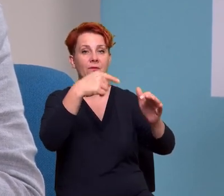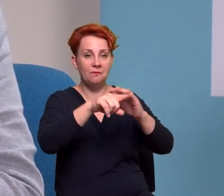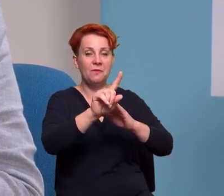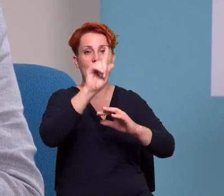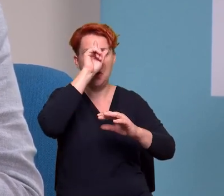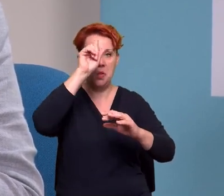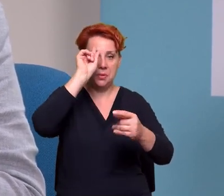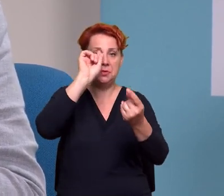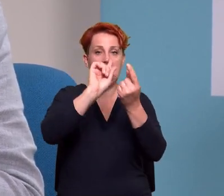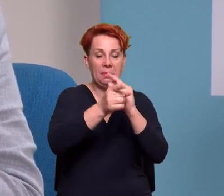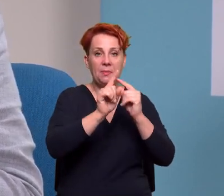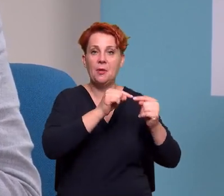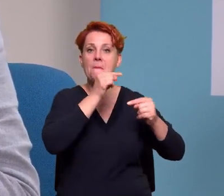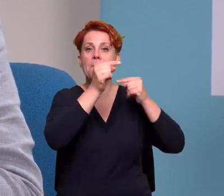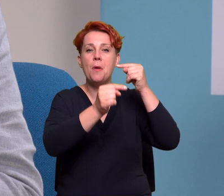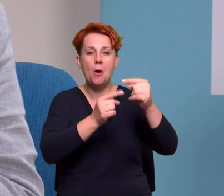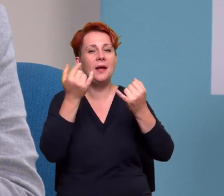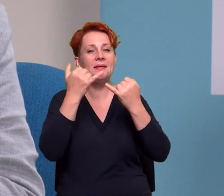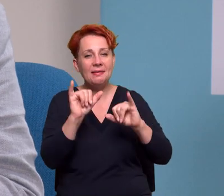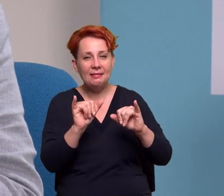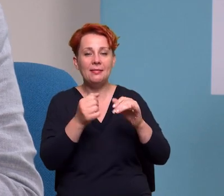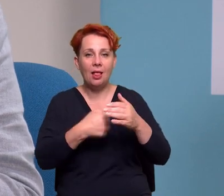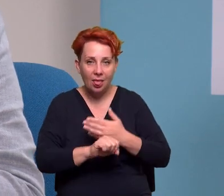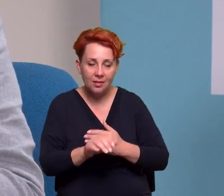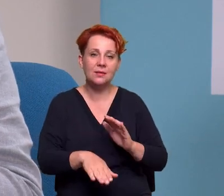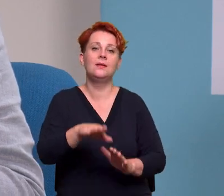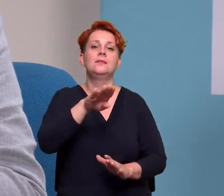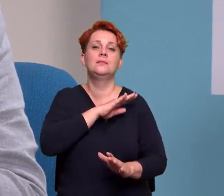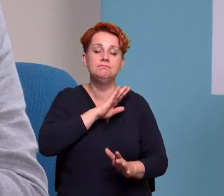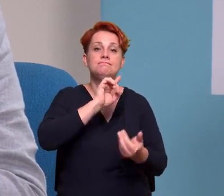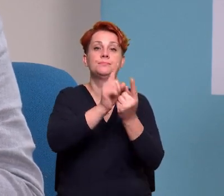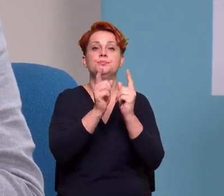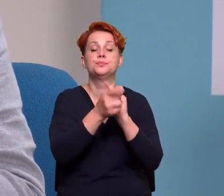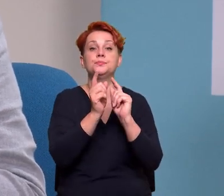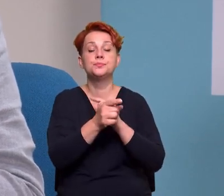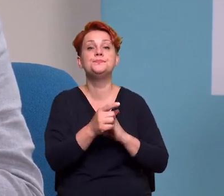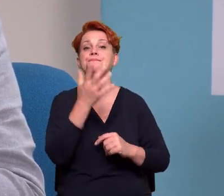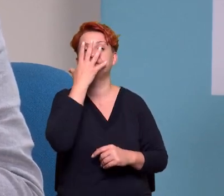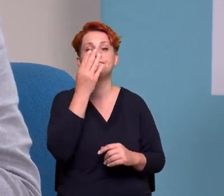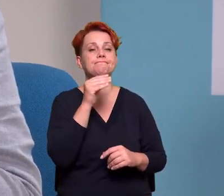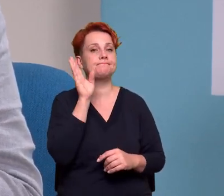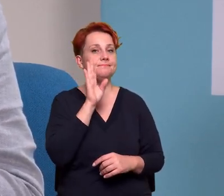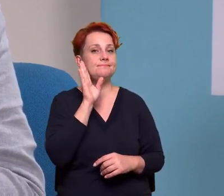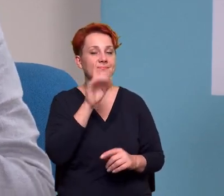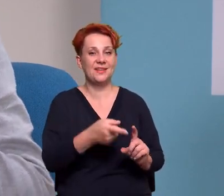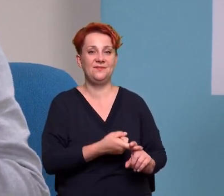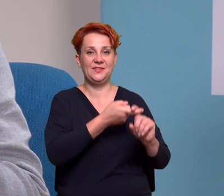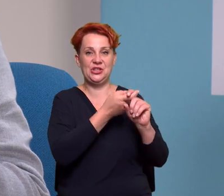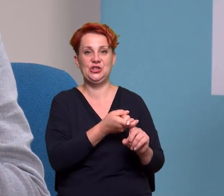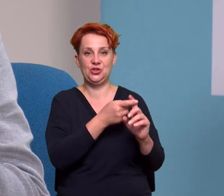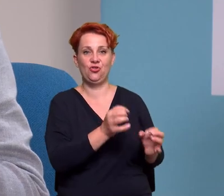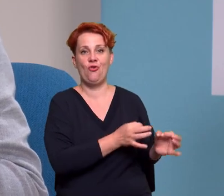lokatorzy, znaczy pokoleniowo, prawda, się zmieniali, ale obraz nadal wisi i